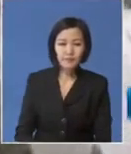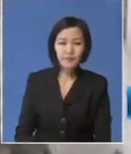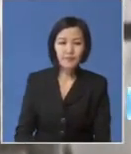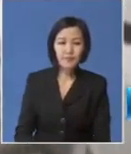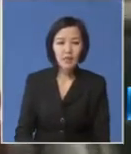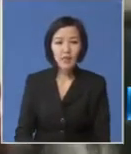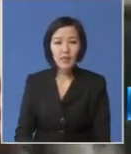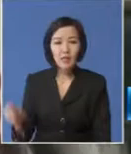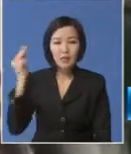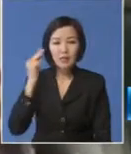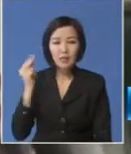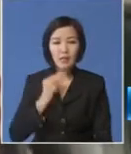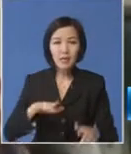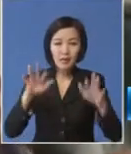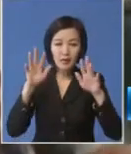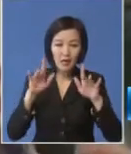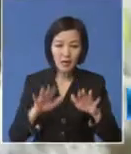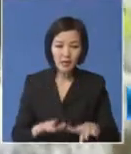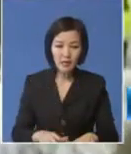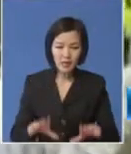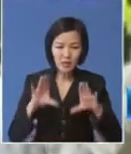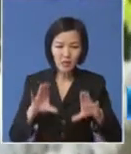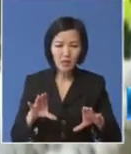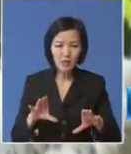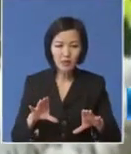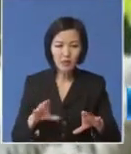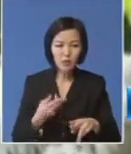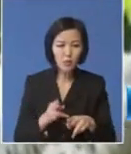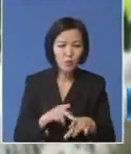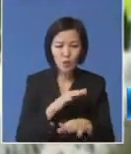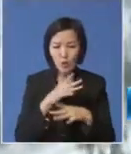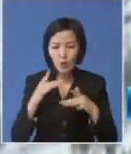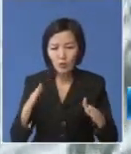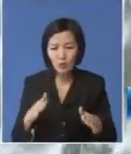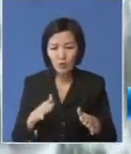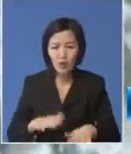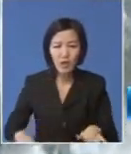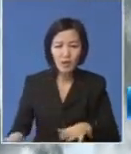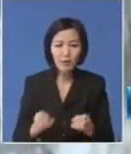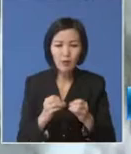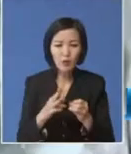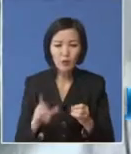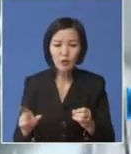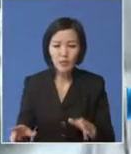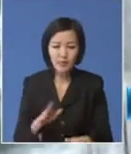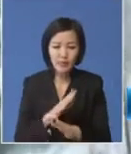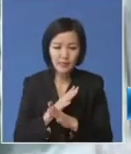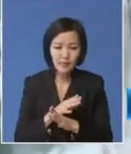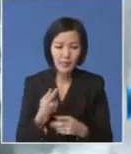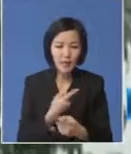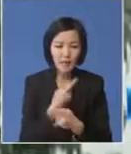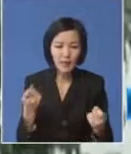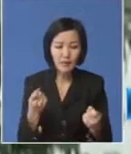Аспан асты елі қалың қар құрсауында қалды. Ағылпаның шамадан тыр жауы салдарынан аймақта 13 адам қаза тапқан. Ресми